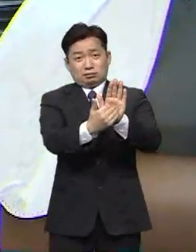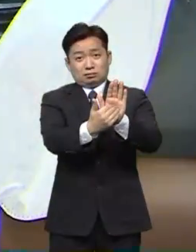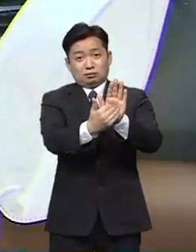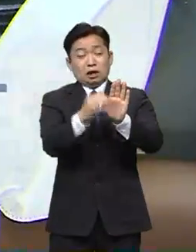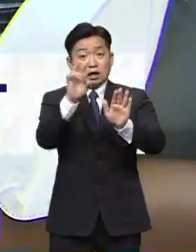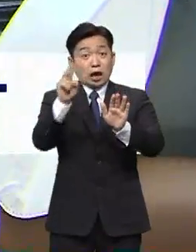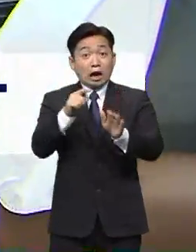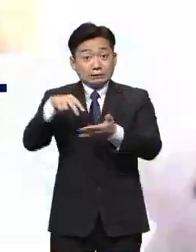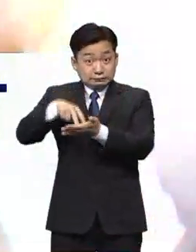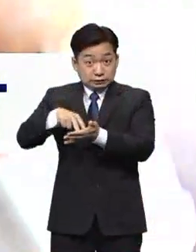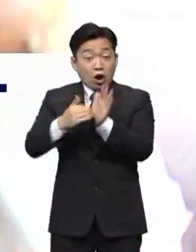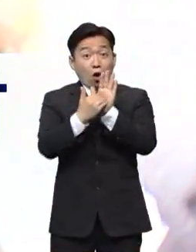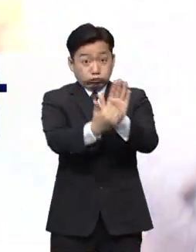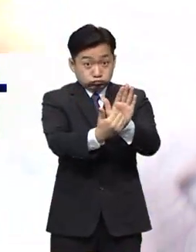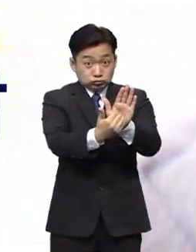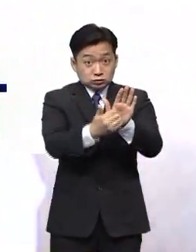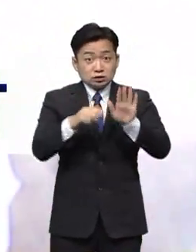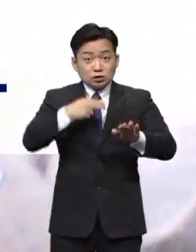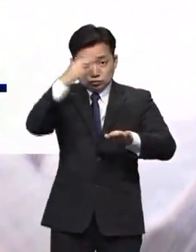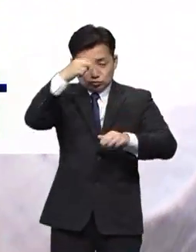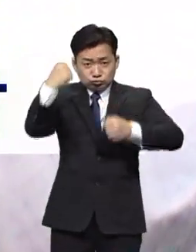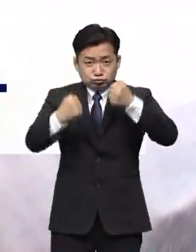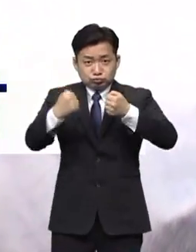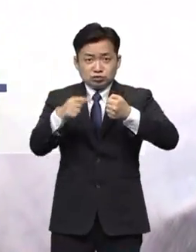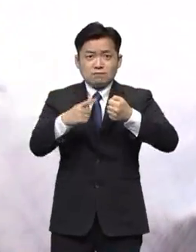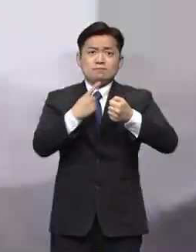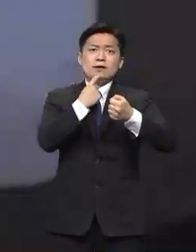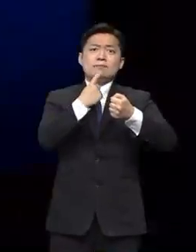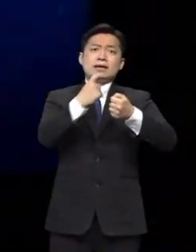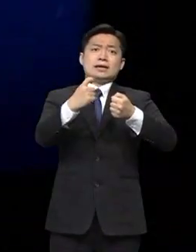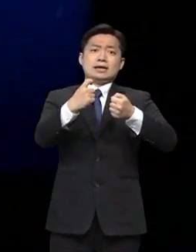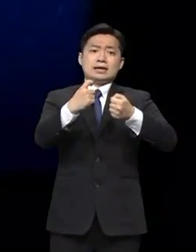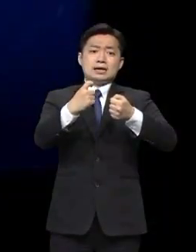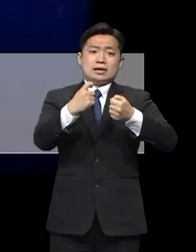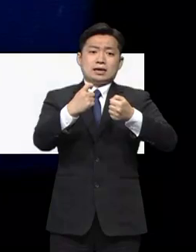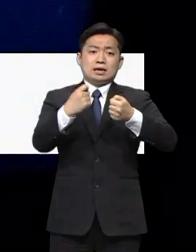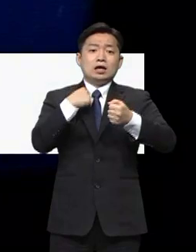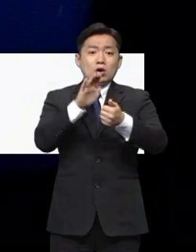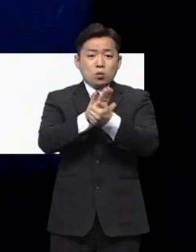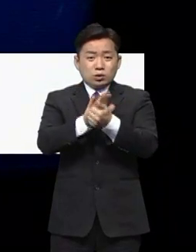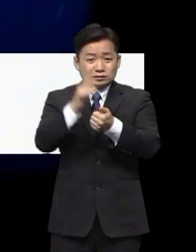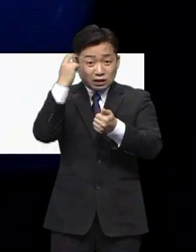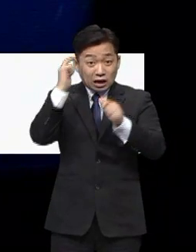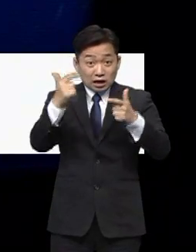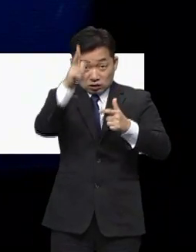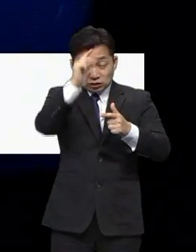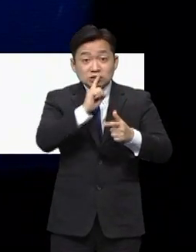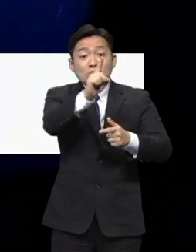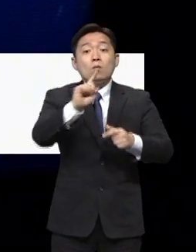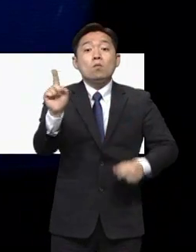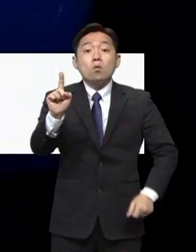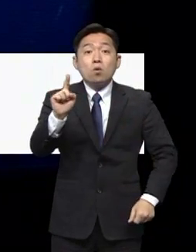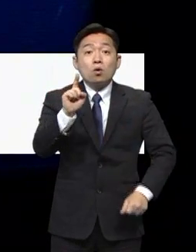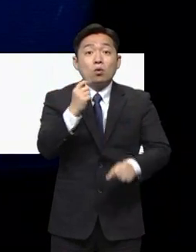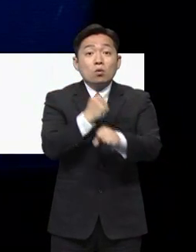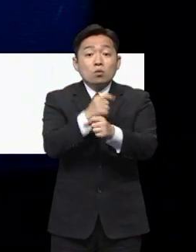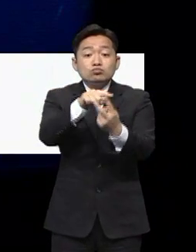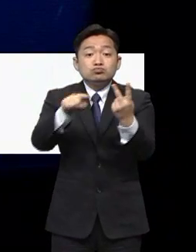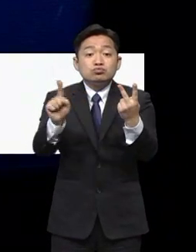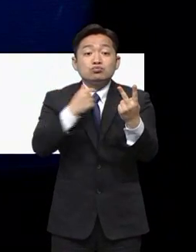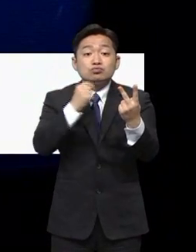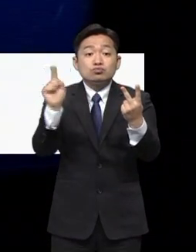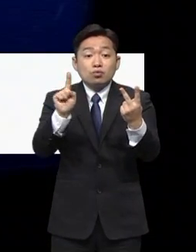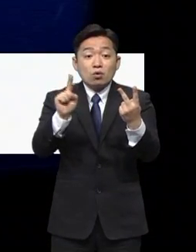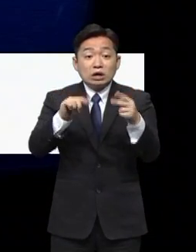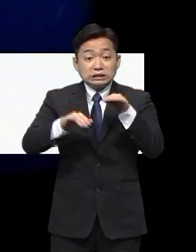양 씨가 거부하자 이번엔 음주운전으로 몰아갑니다. 제가 도와드릴까 아니면 경찰 신고하실까? 어떻게 할까요?